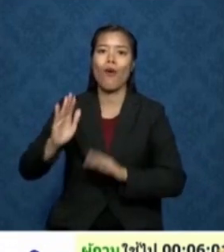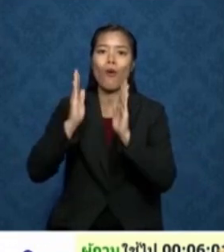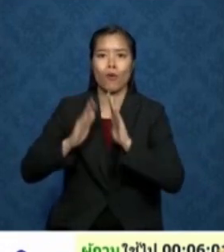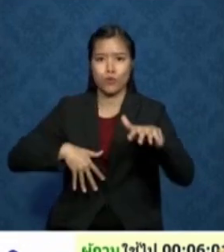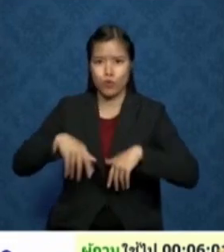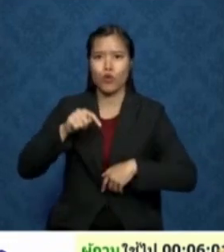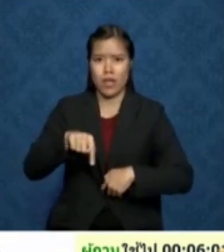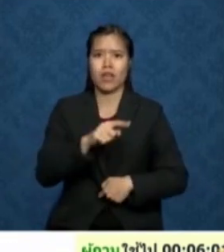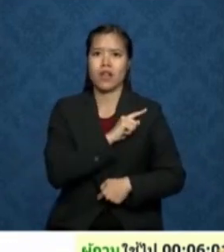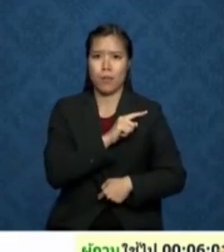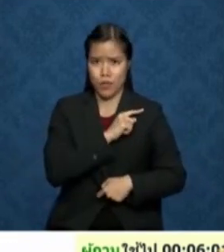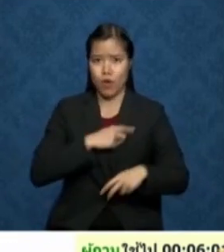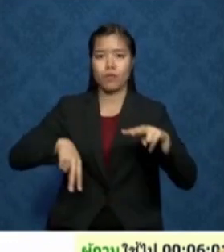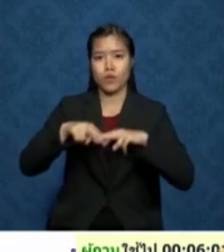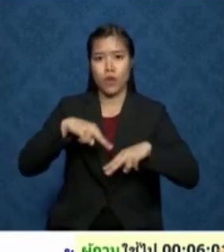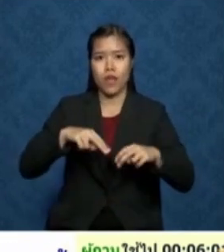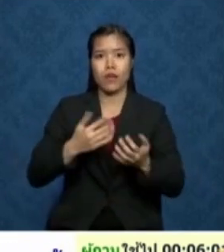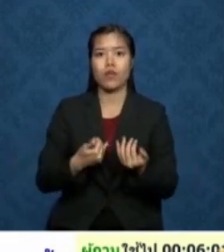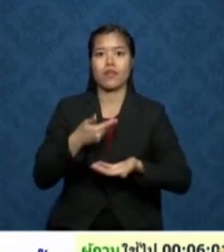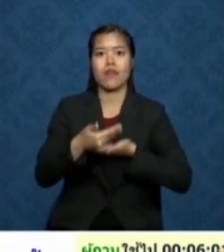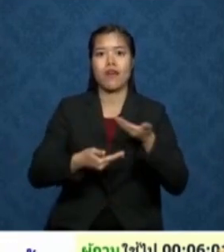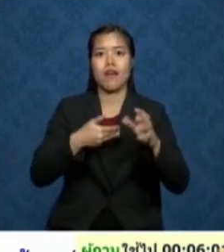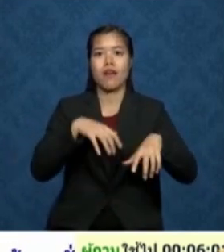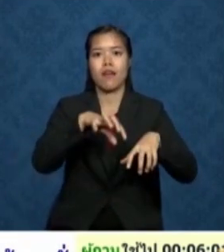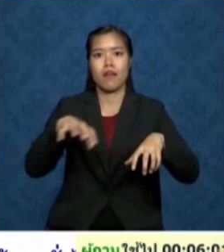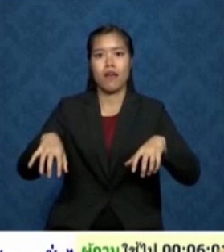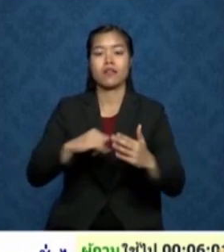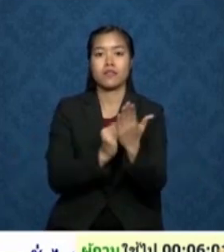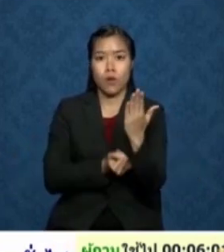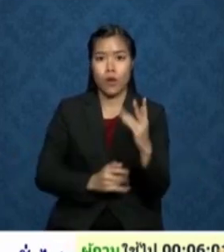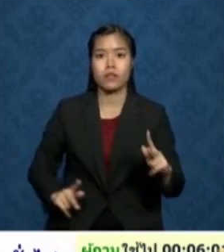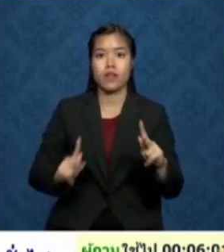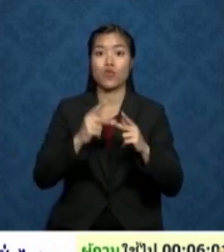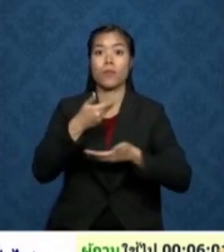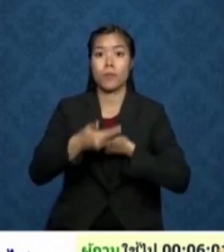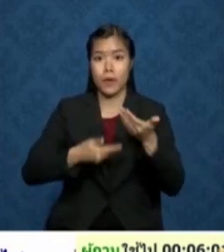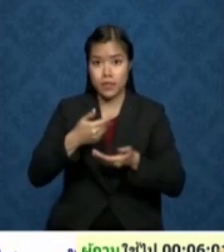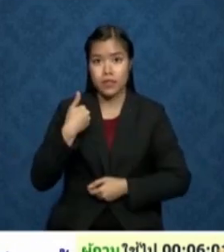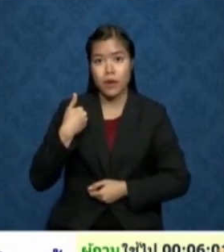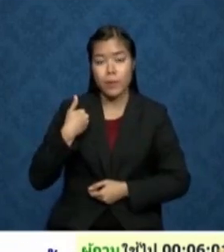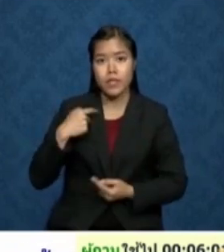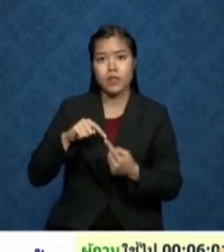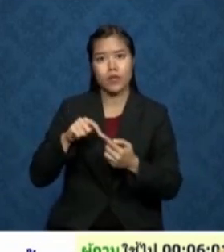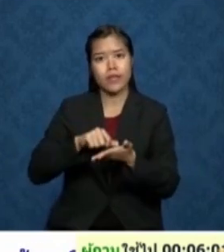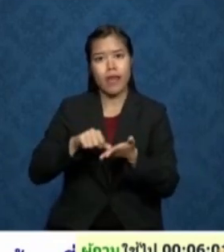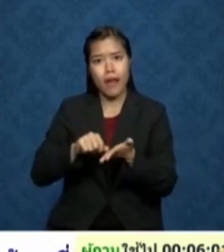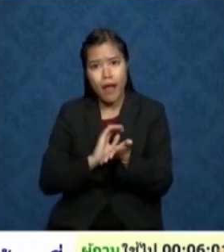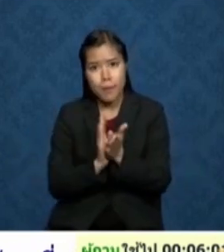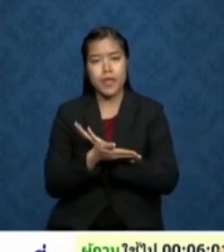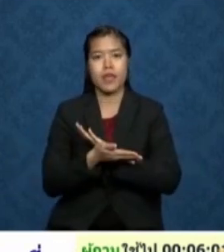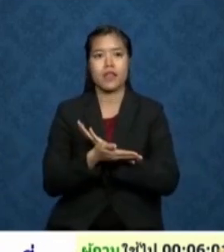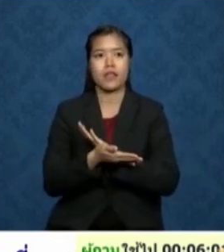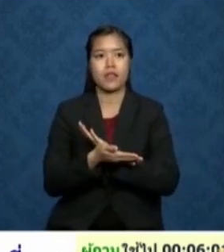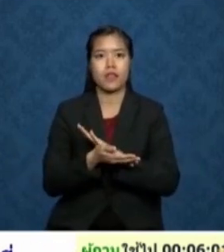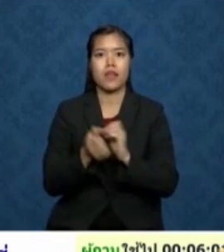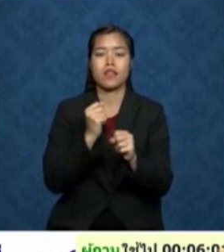ดน ดนอกนะครัพ วี้ ก็ ฟาหอตครับมีการุษนกระบวนการทำ